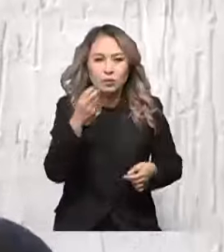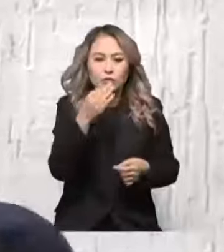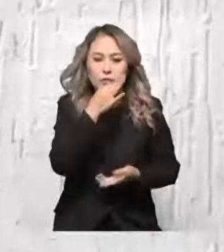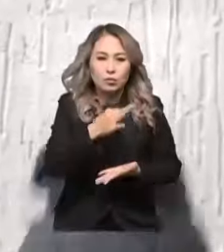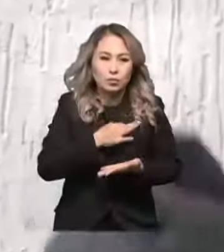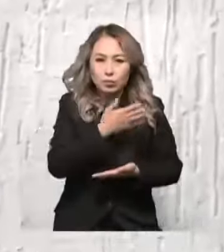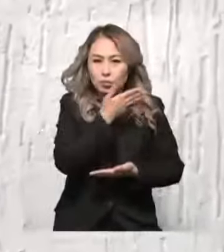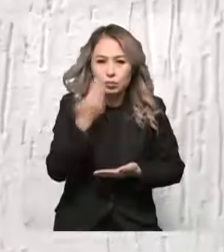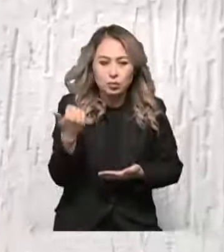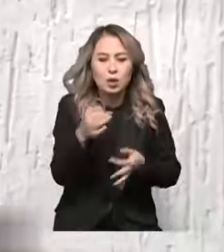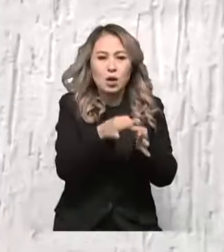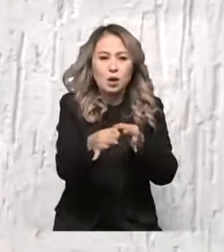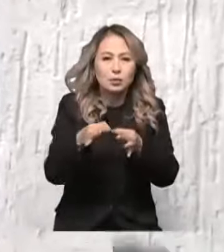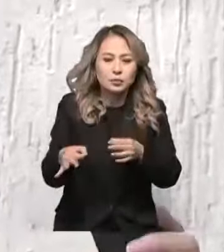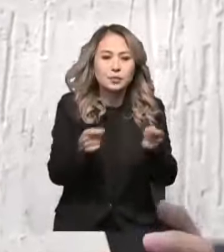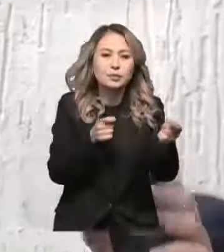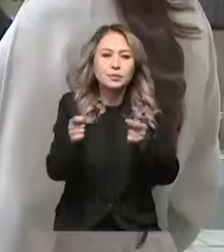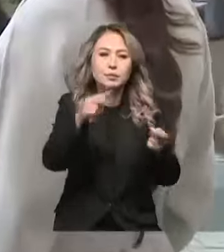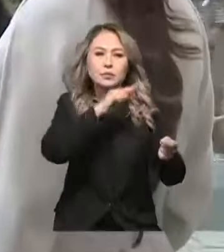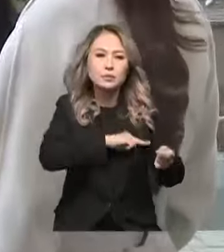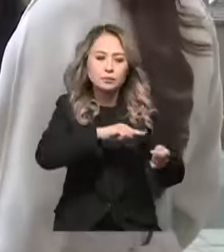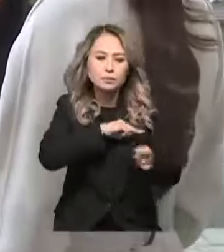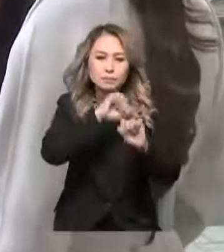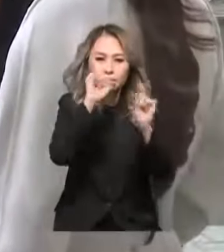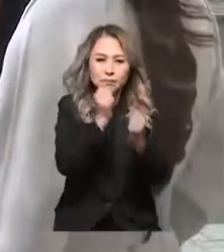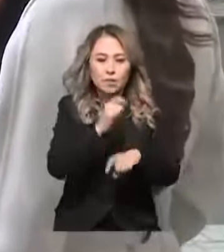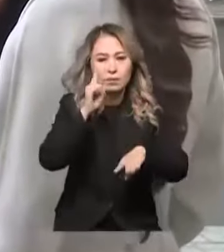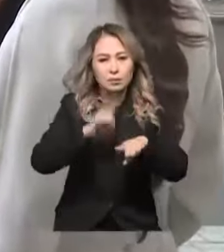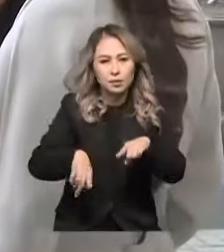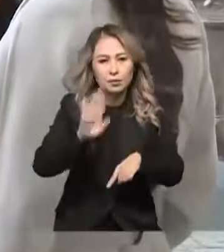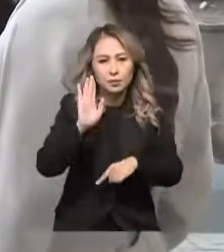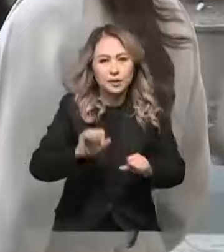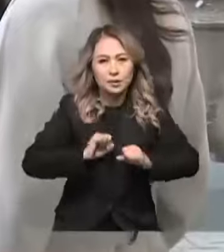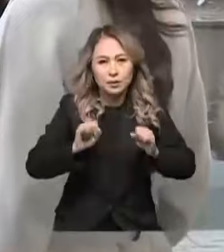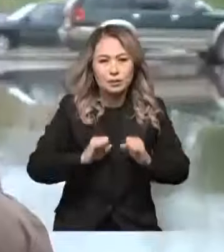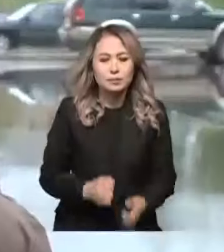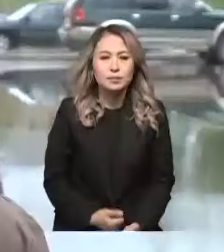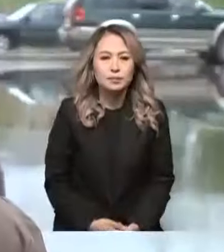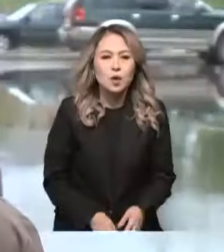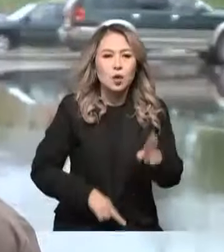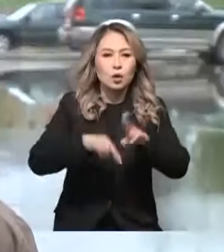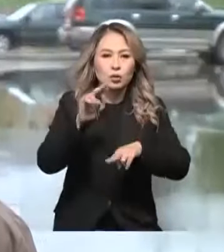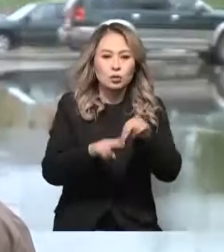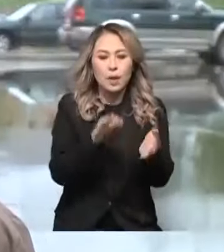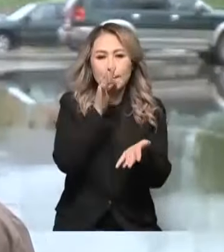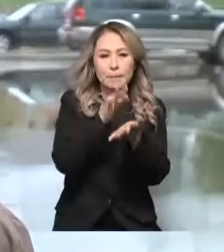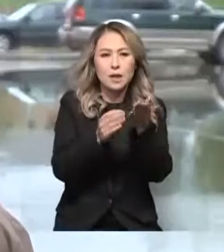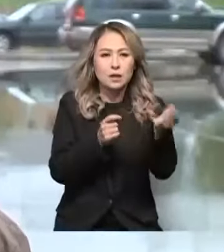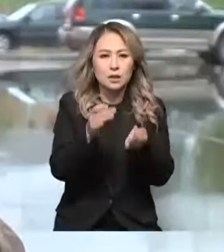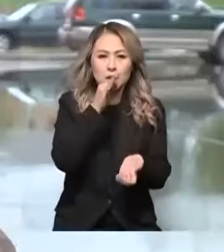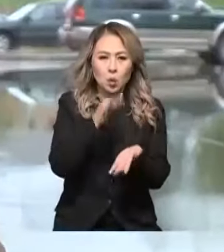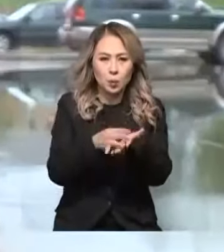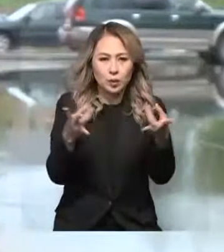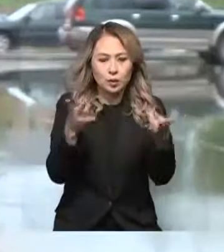жоқ. Ал аудан әкімдігі кәріз жүйесінің құрылысын жеделдетуге тырысамыз деп қарап отыр. Құрылыс басқармасы жауап беру керек. Негізі құрылыс